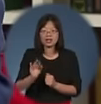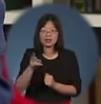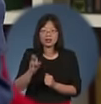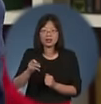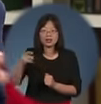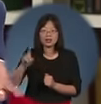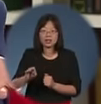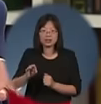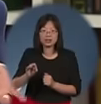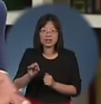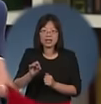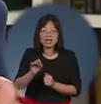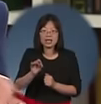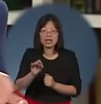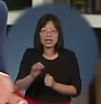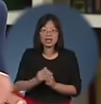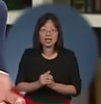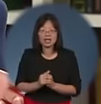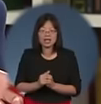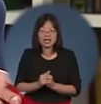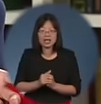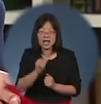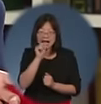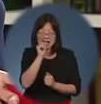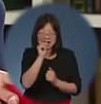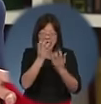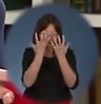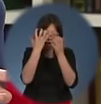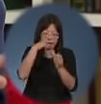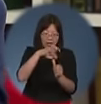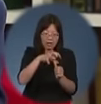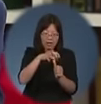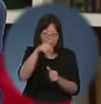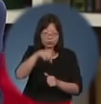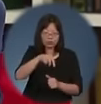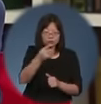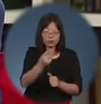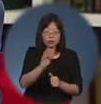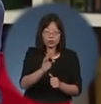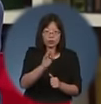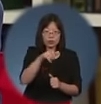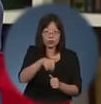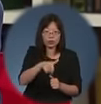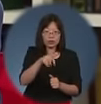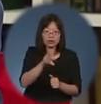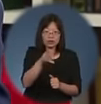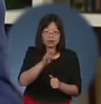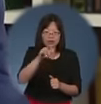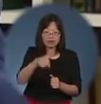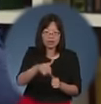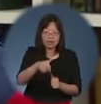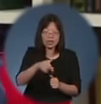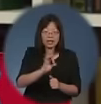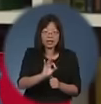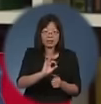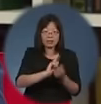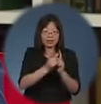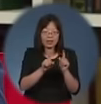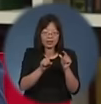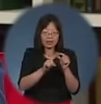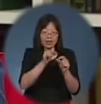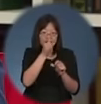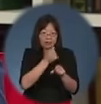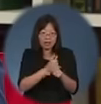구속영장의 반대말 조어로 만든 거죠 그 한샘병 환자 이야기를 썼거든요 근데